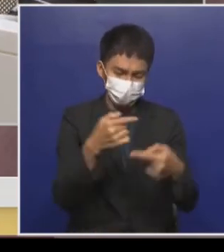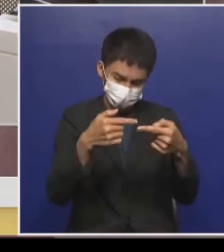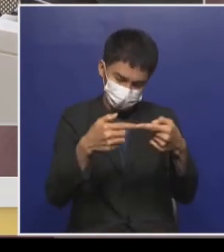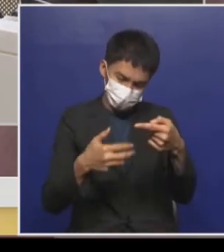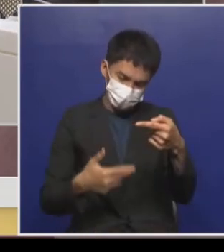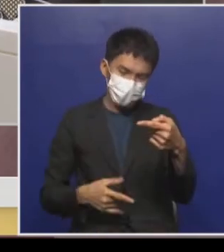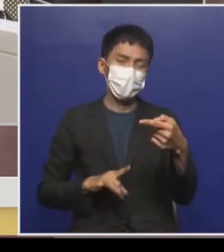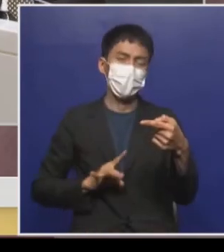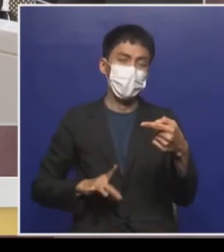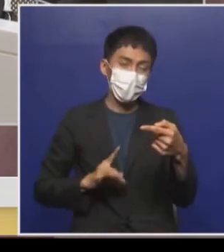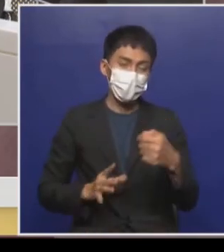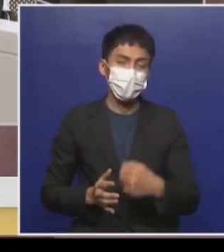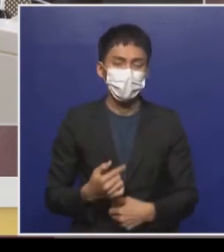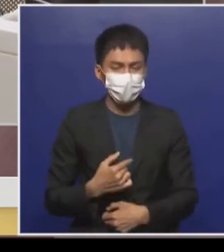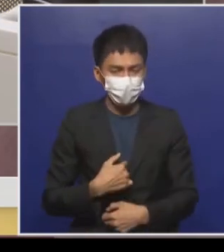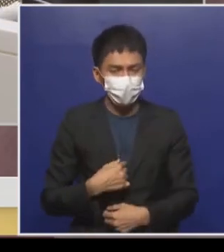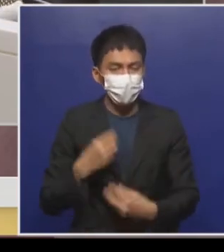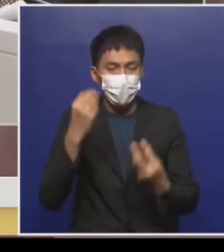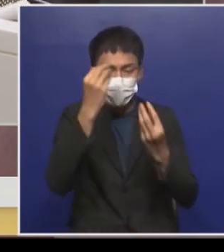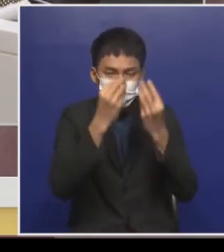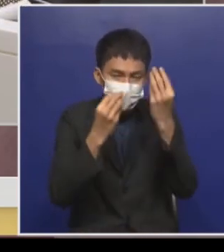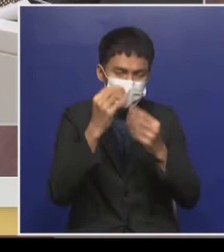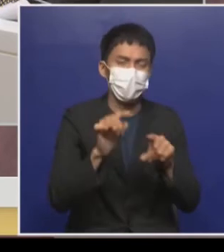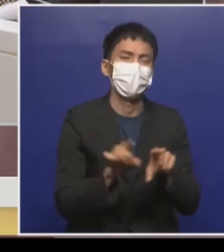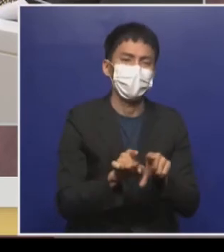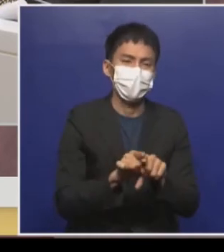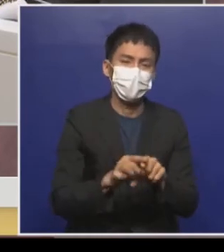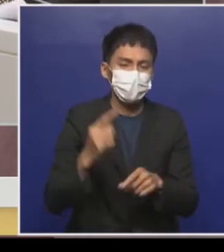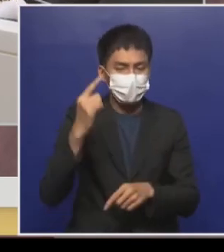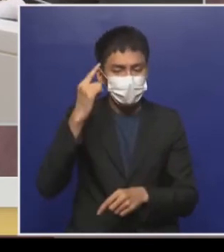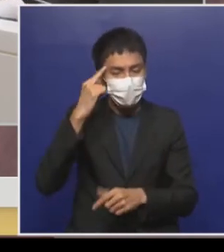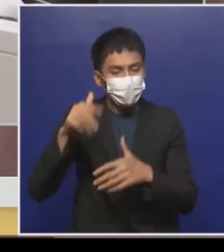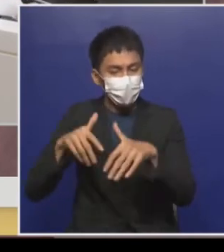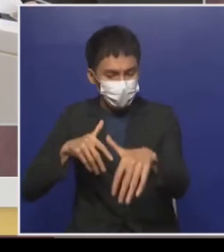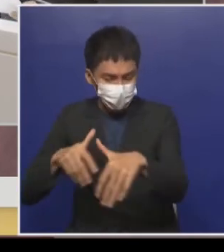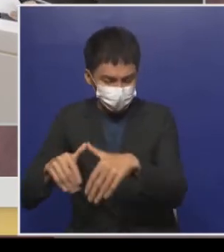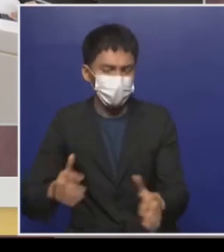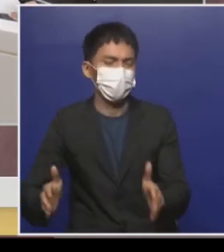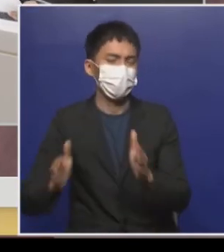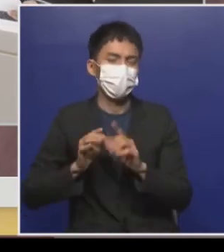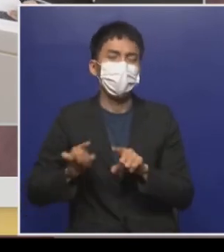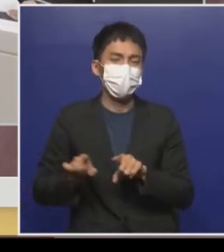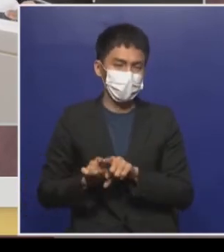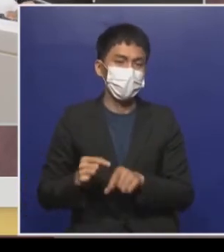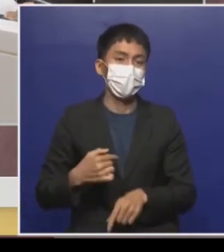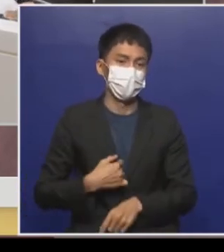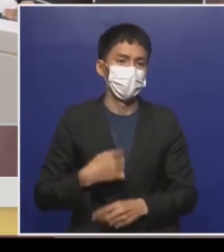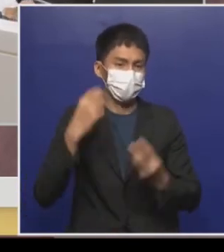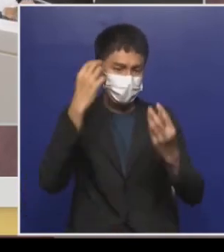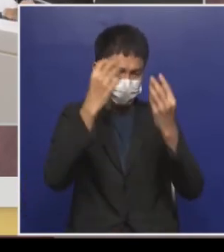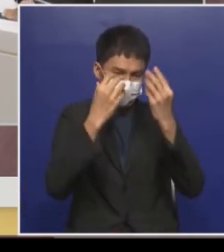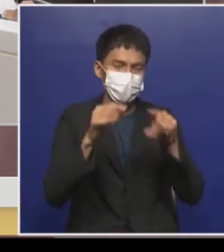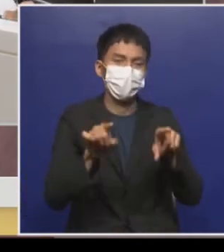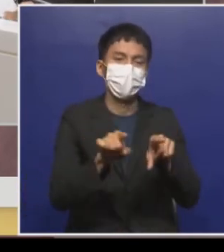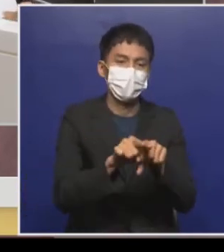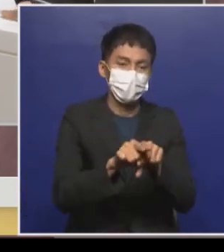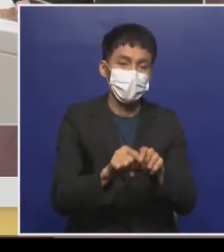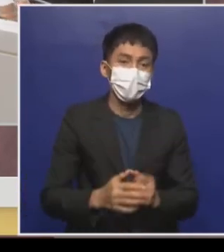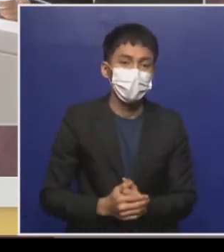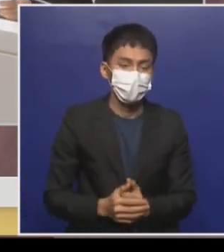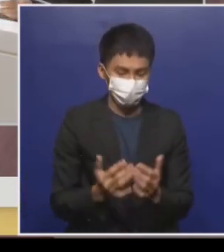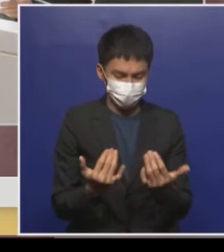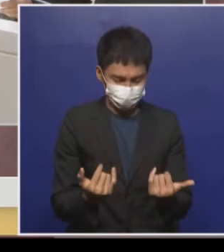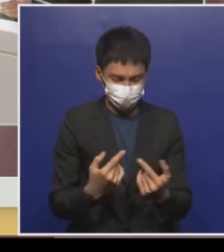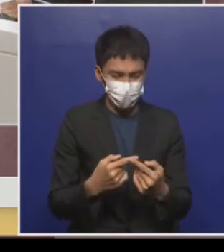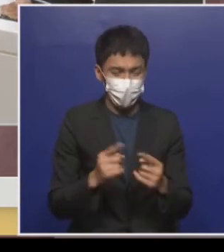แ่ใครับ แม้กทั่งผมก็สับสน ประชาชก็สัสนแตอยากจะกรบเรียนวาวนนี้สิ่งที่ผมตองมากรบเรยนที่